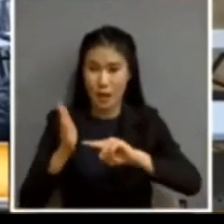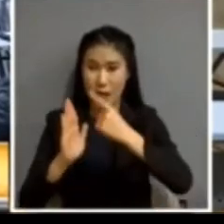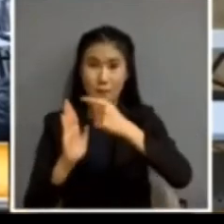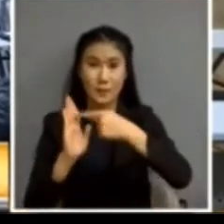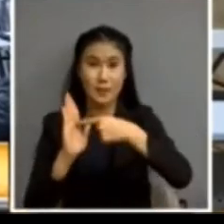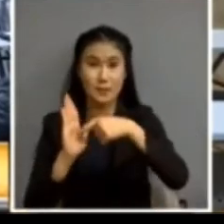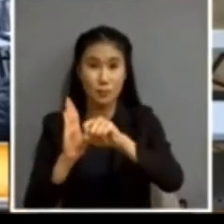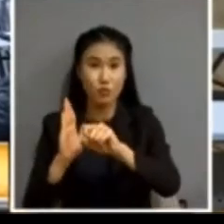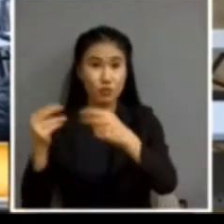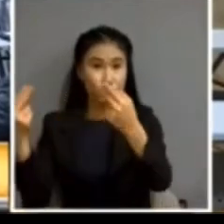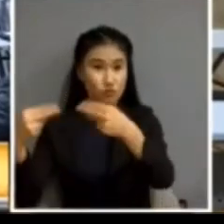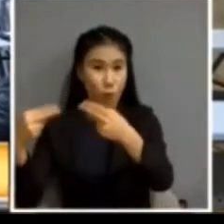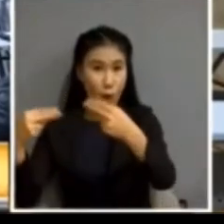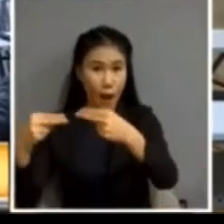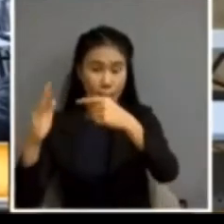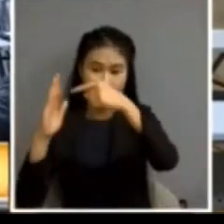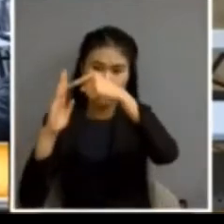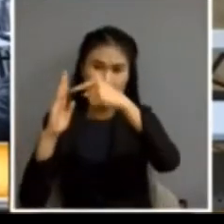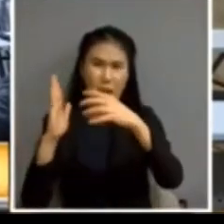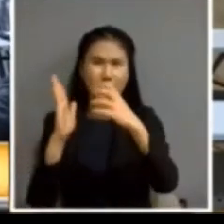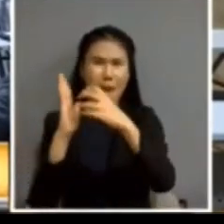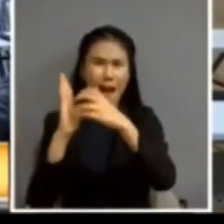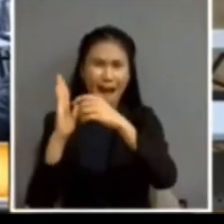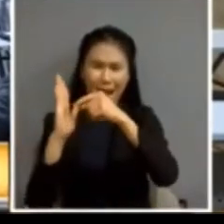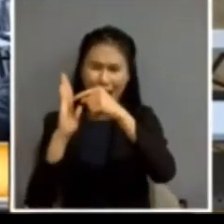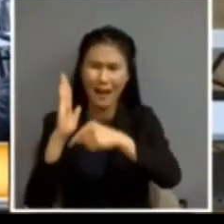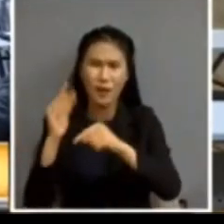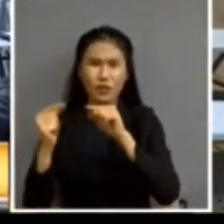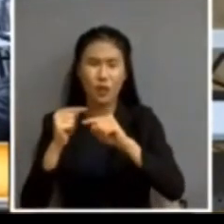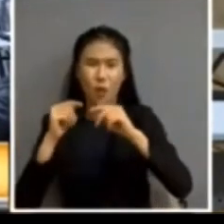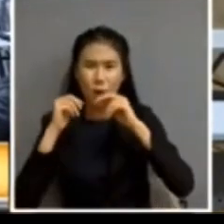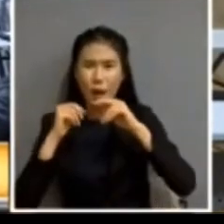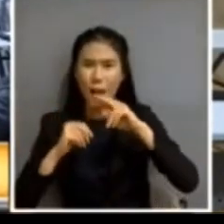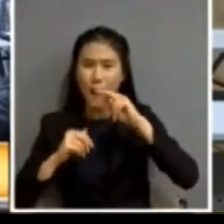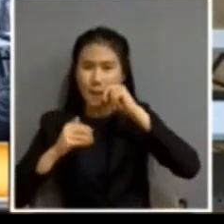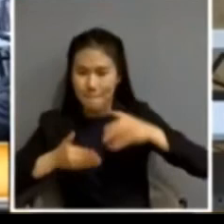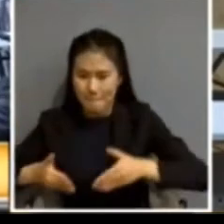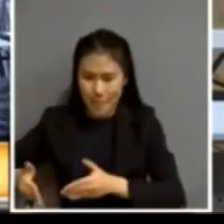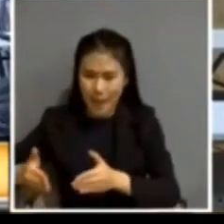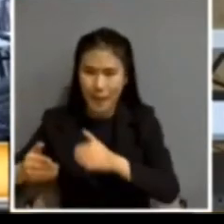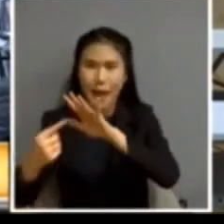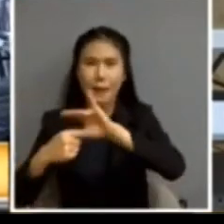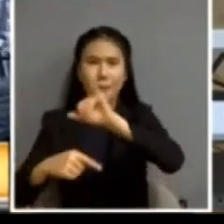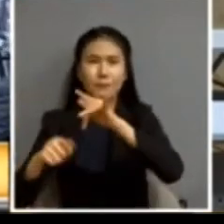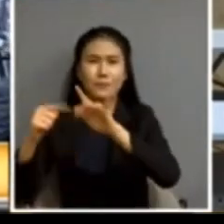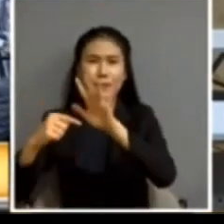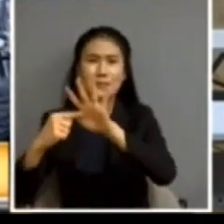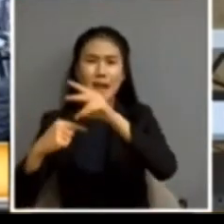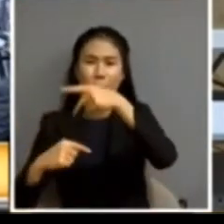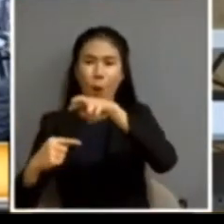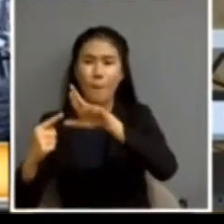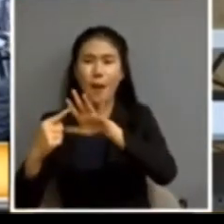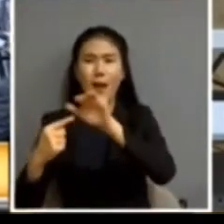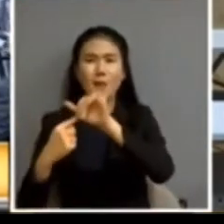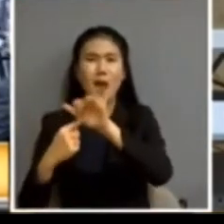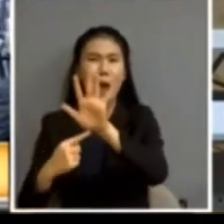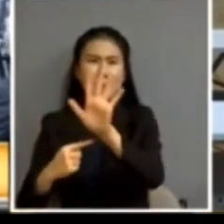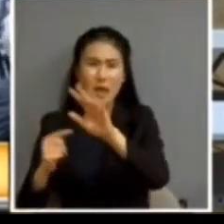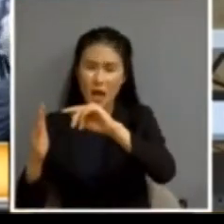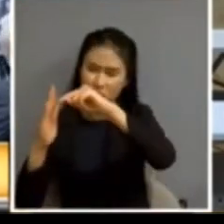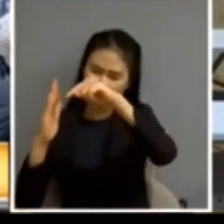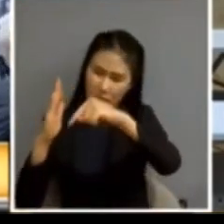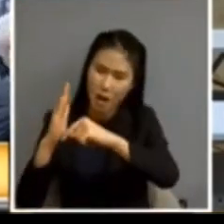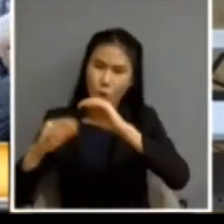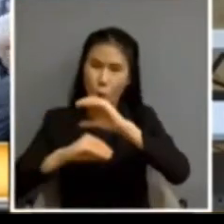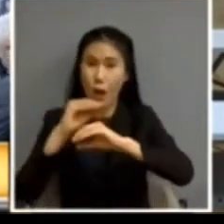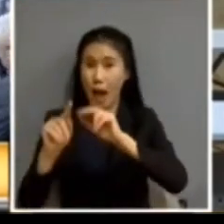มันไม่ได้เริ่มต้นจากภาคกลางที่ริมแม่น้ำเจ้าพระยาซึ่งเป็นแหล่งท่องเที่ยวอีกแหล่งหนึ่งดังนั้นจึงเกิดโครงการระยะที่3